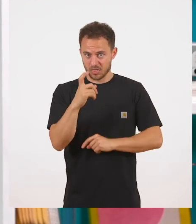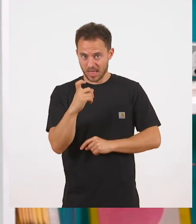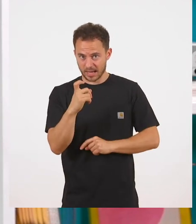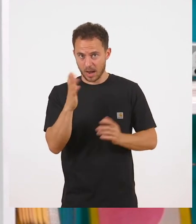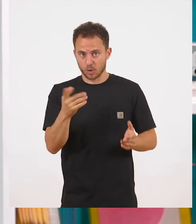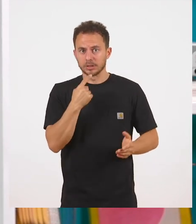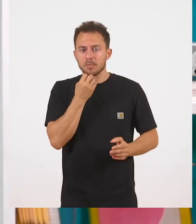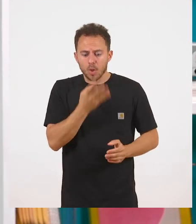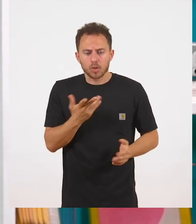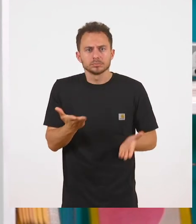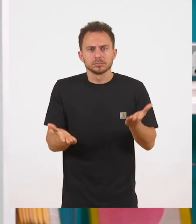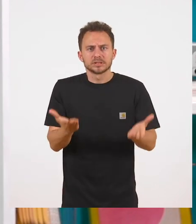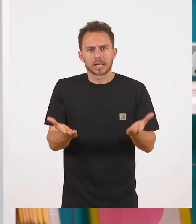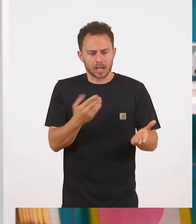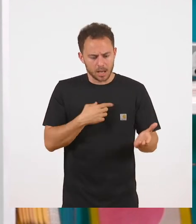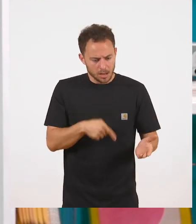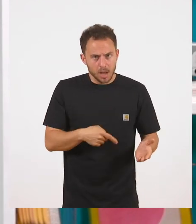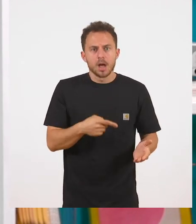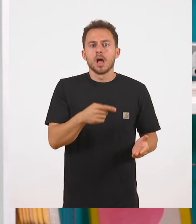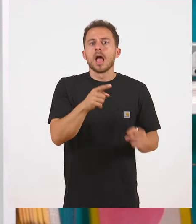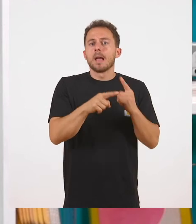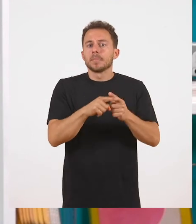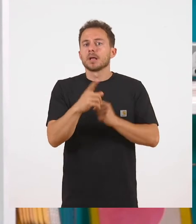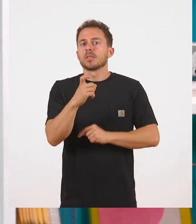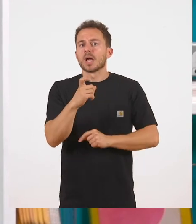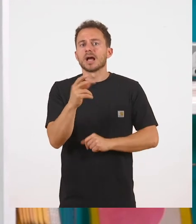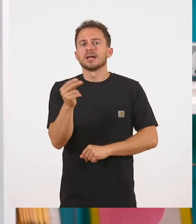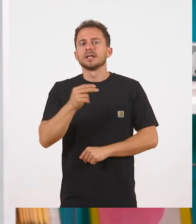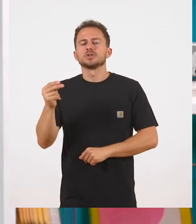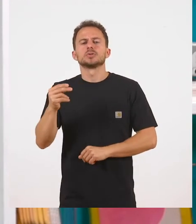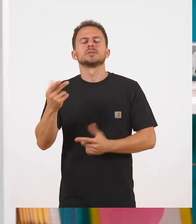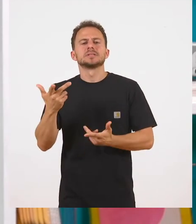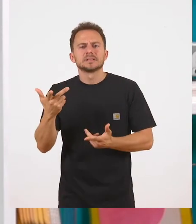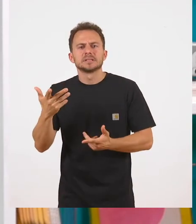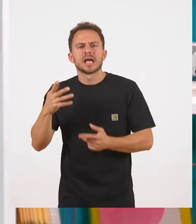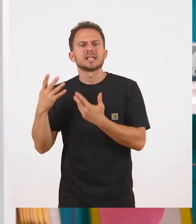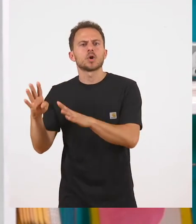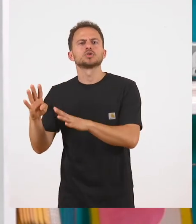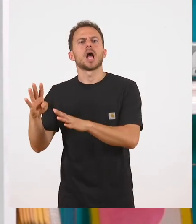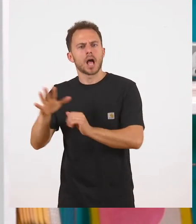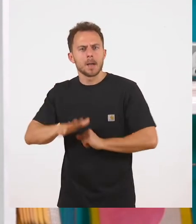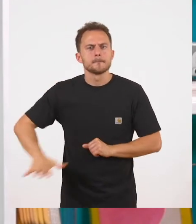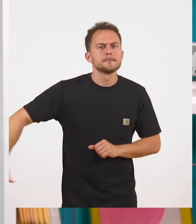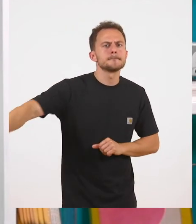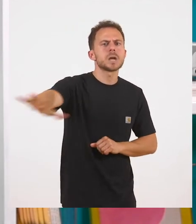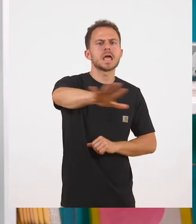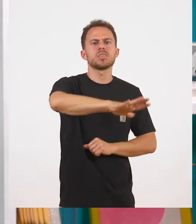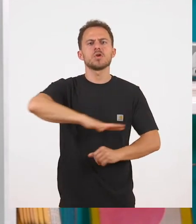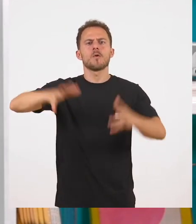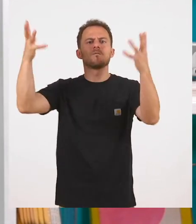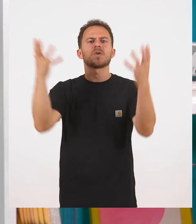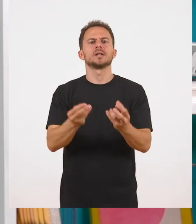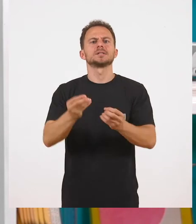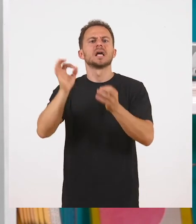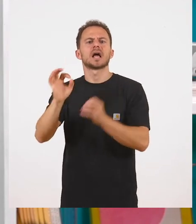δείχνει ζυγαριά, με τον αριθμό 10, είναι το πεδίο βαρύτητας της γης. Κάθε ουράνιο σώμα έχει διαφορετικό πεδίο βαρύτητας,